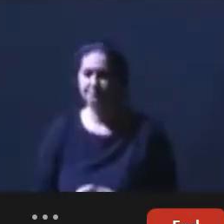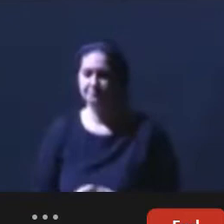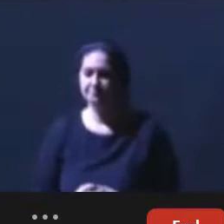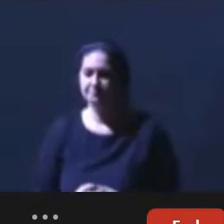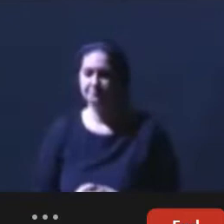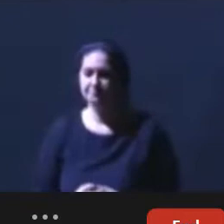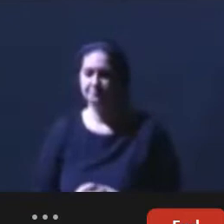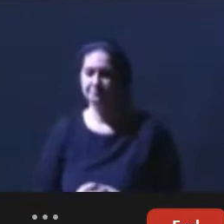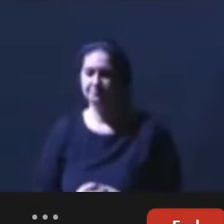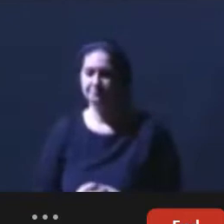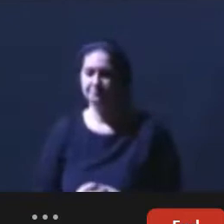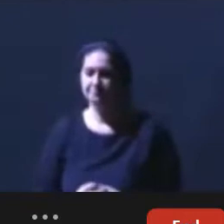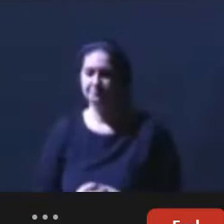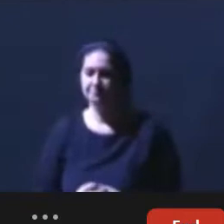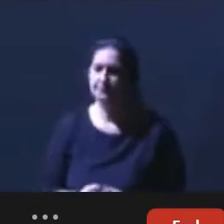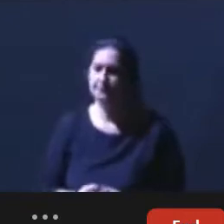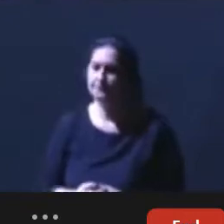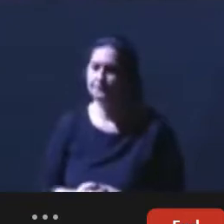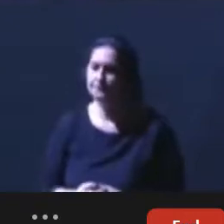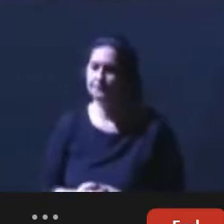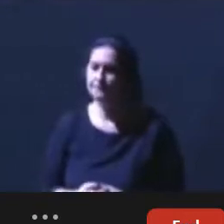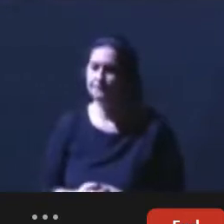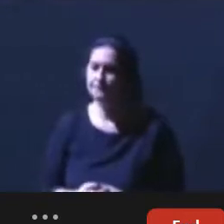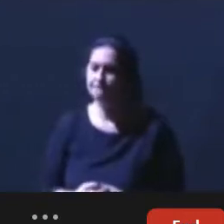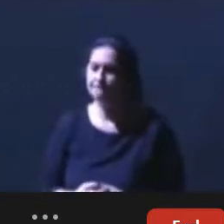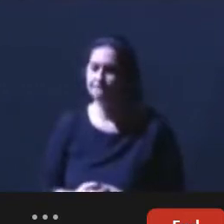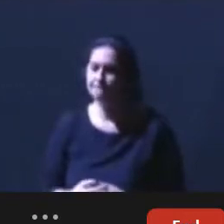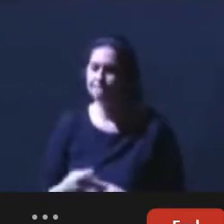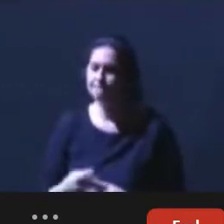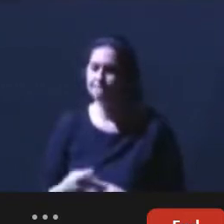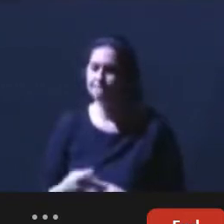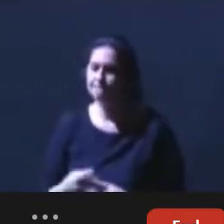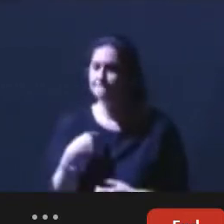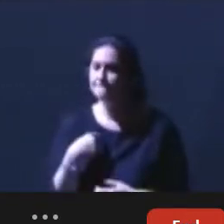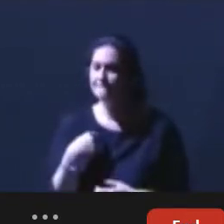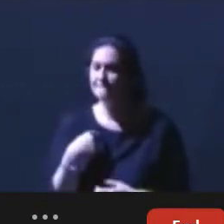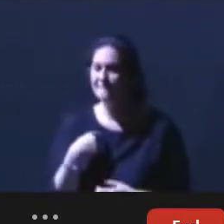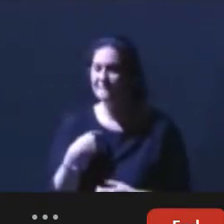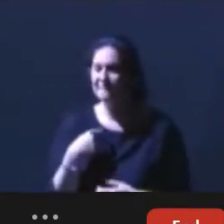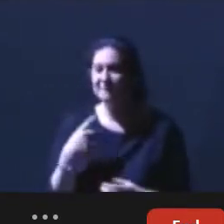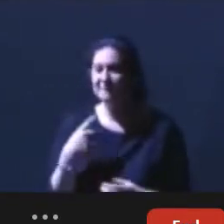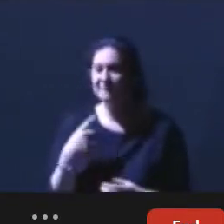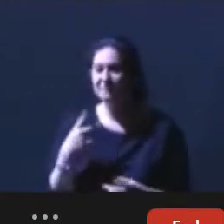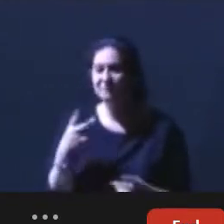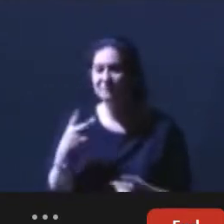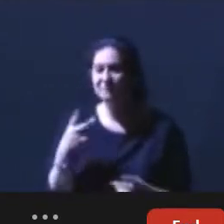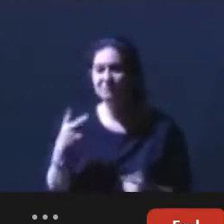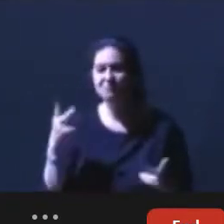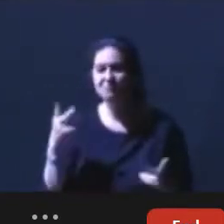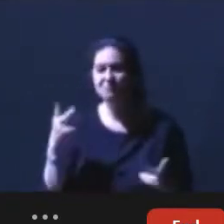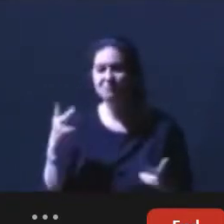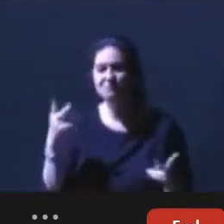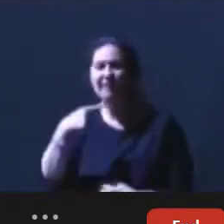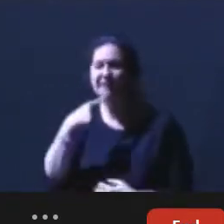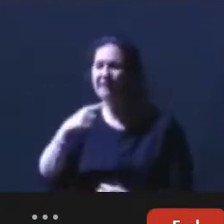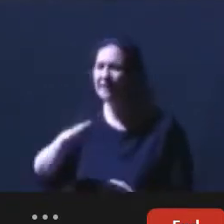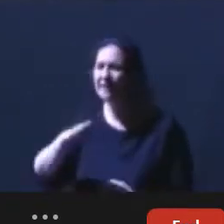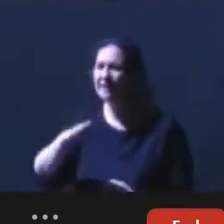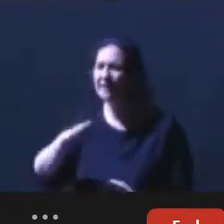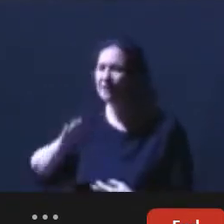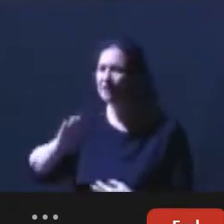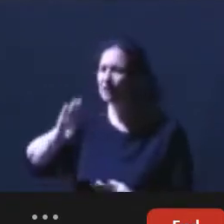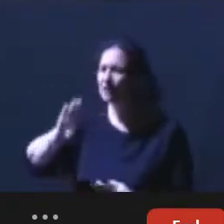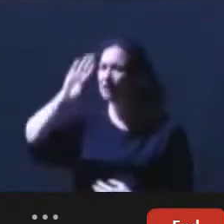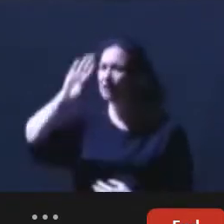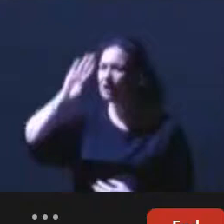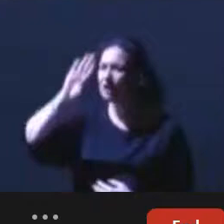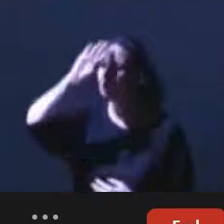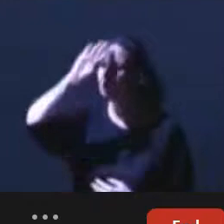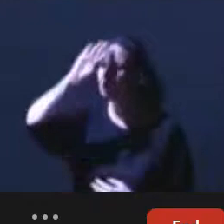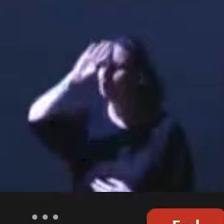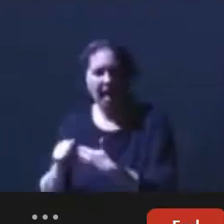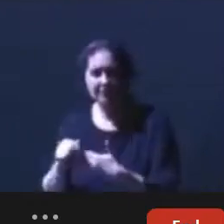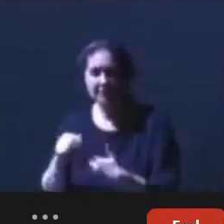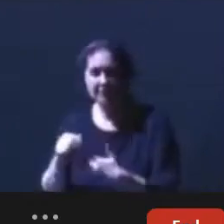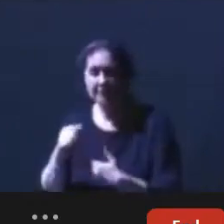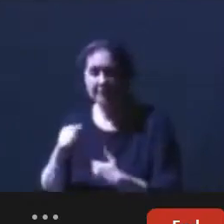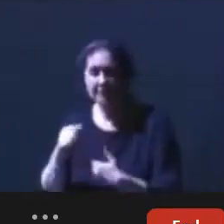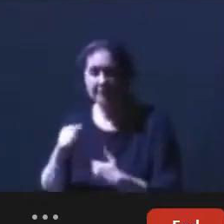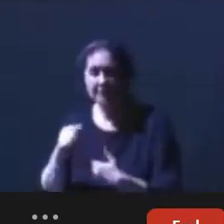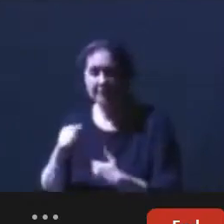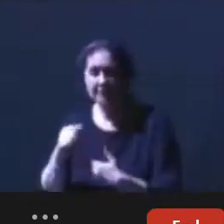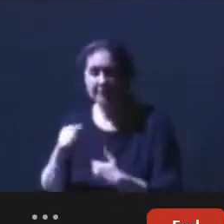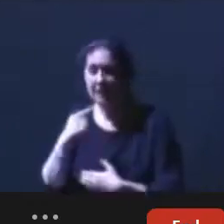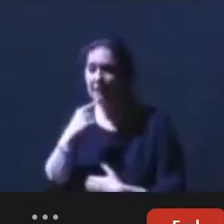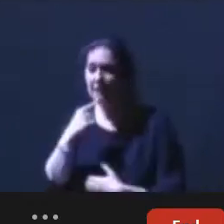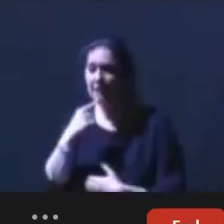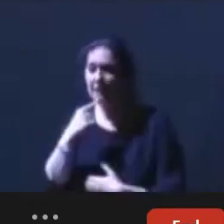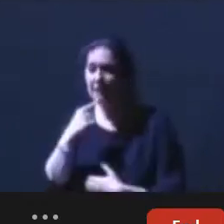cái tin thật. Thế là 5 năm qua thì tôi đã gặp rất là nhiều tin giả, tin fake rồi, nhiều lắm rồi. Thế thì tôi hy vọng là nó là đây là tin